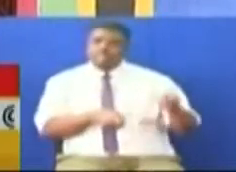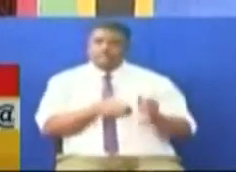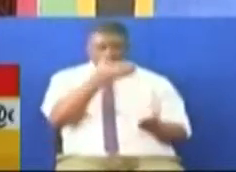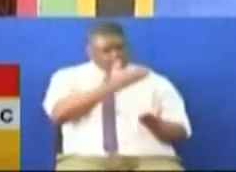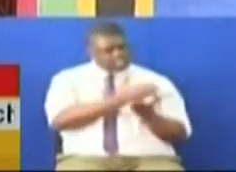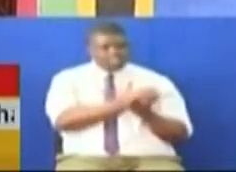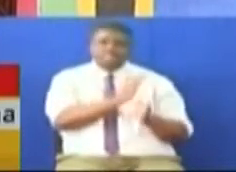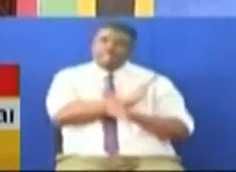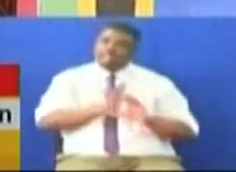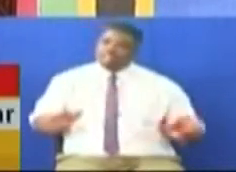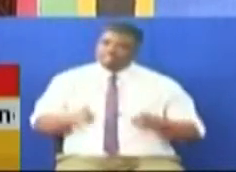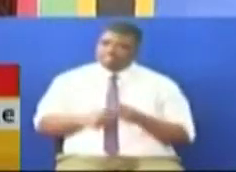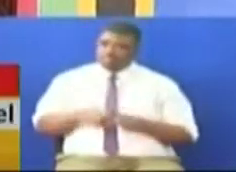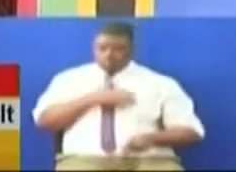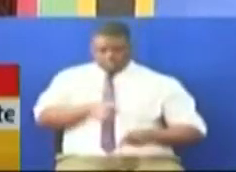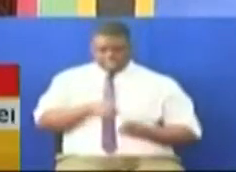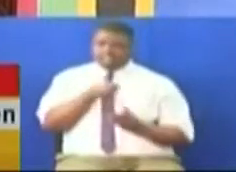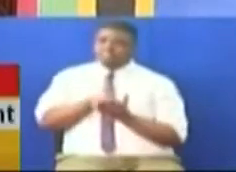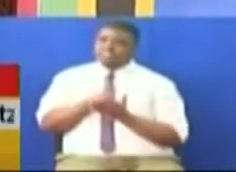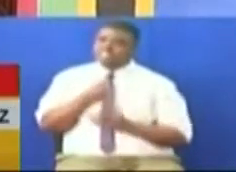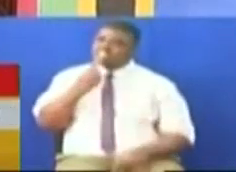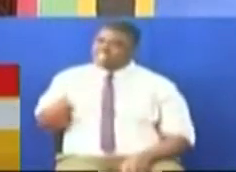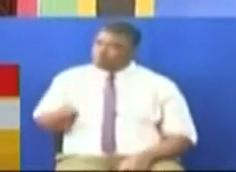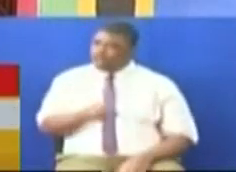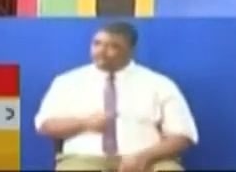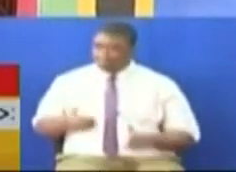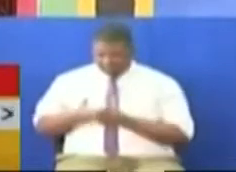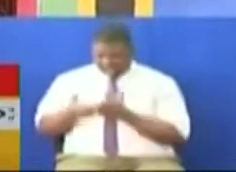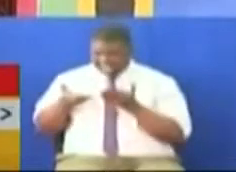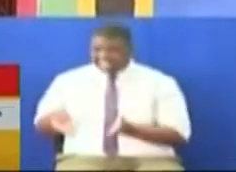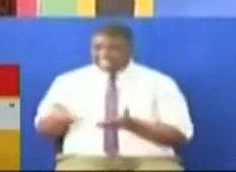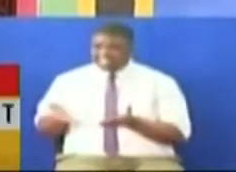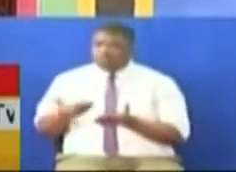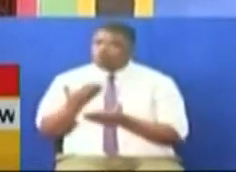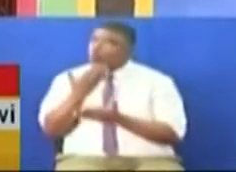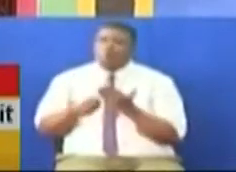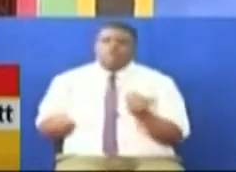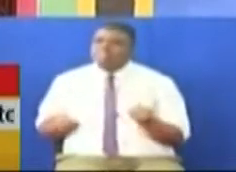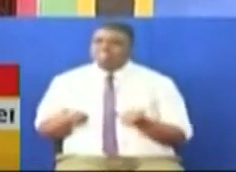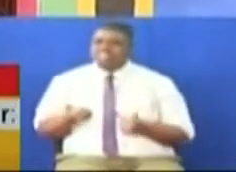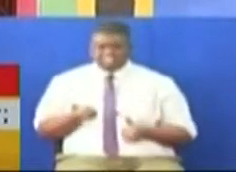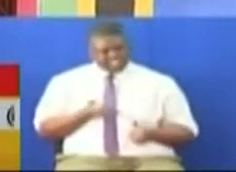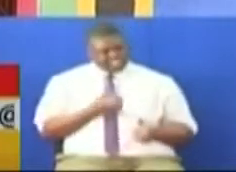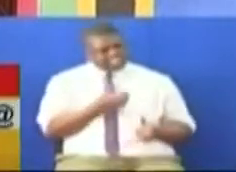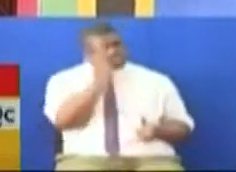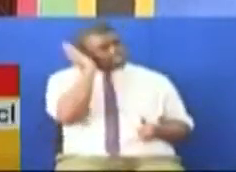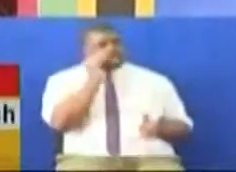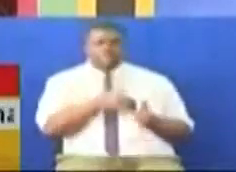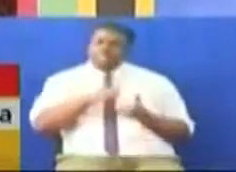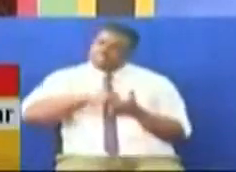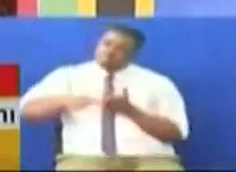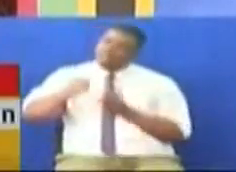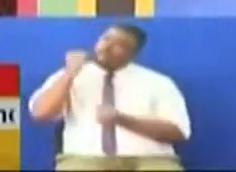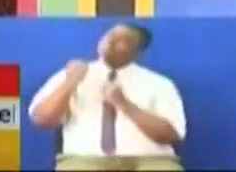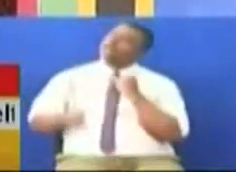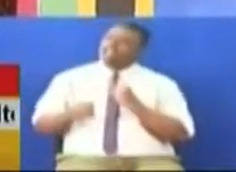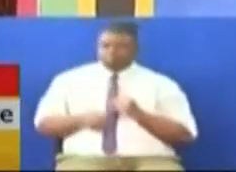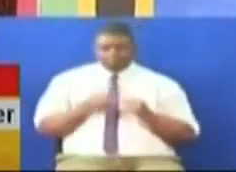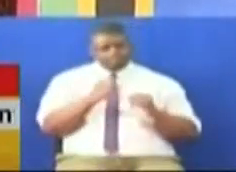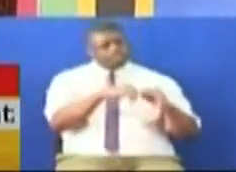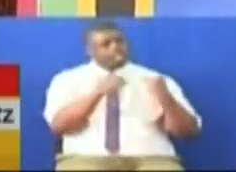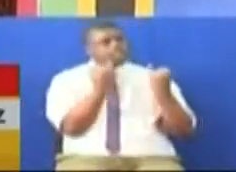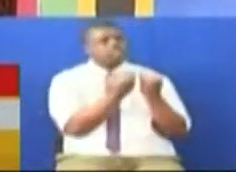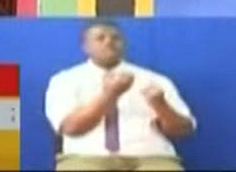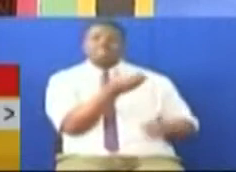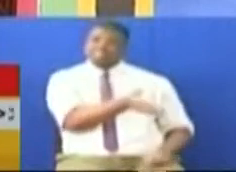tayari. Waziri wa fedha tuambie ni kwa nini mpaka sasa serikali haitaki kulipa fedha hizi ili mashirika haya ambayo yanaanzishwa na